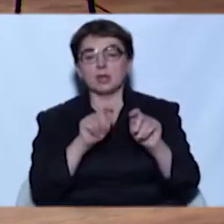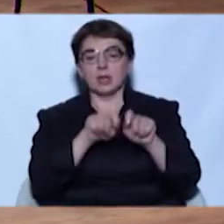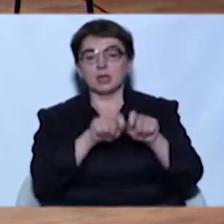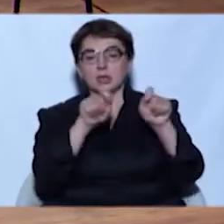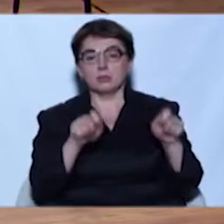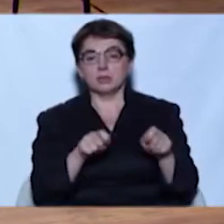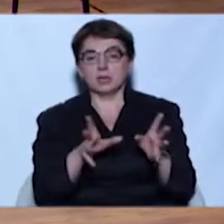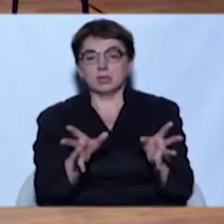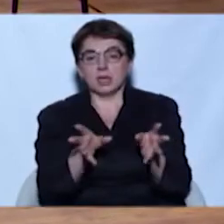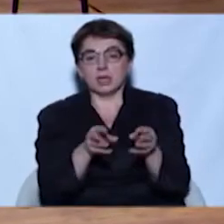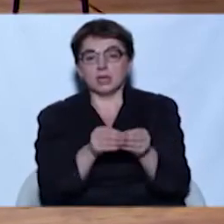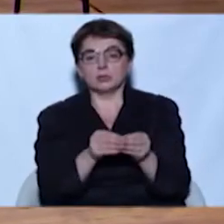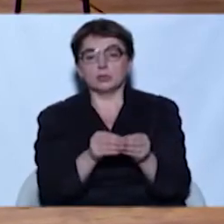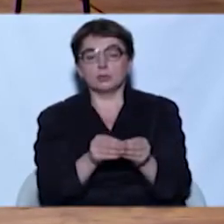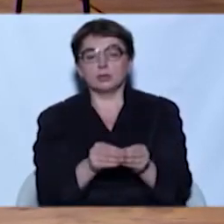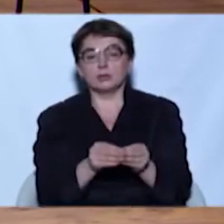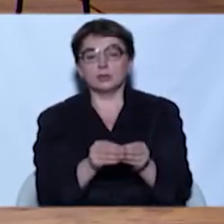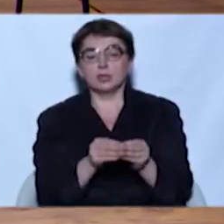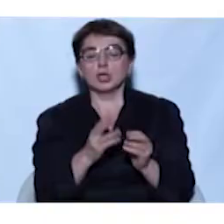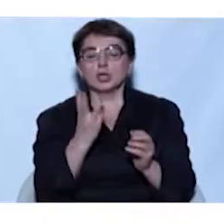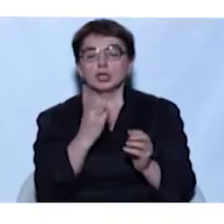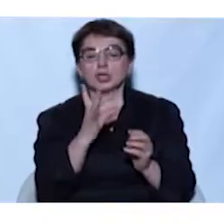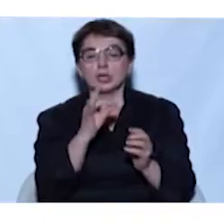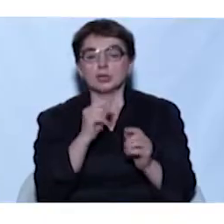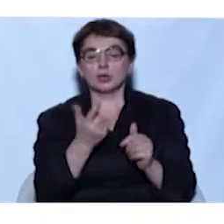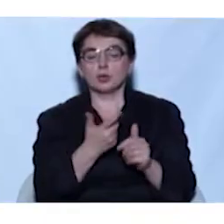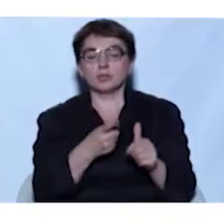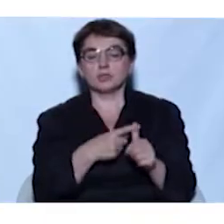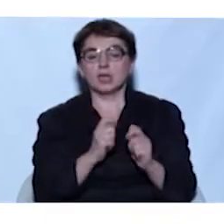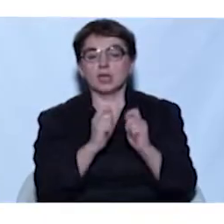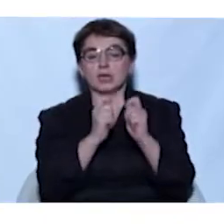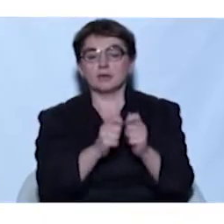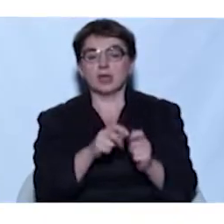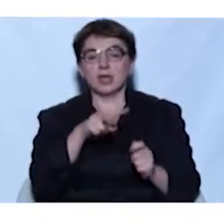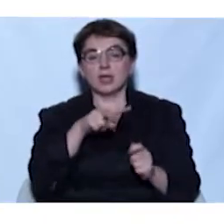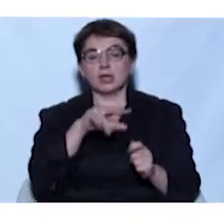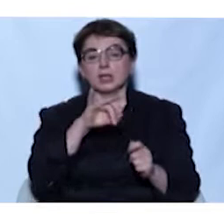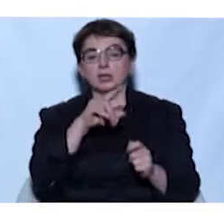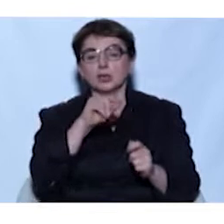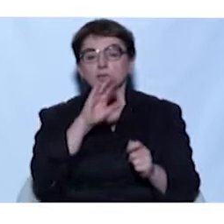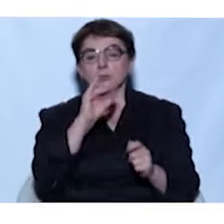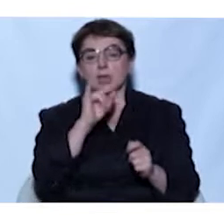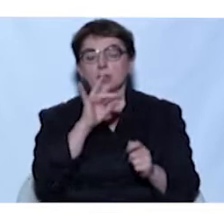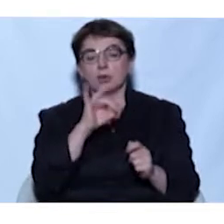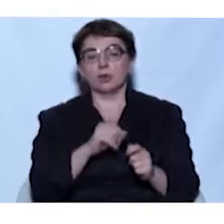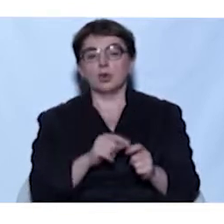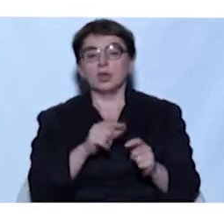ქმნიან ერთობლივ ესეთ შრეს, რომელსაც ეწოდება ლითოსფერო.